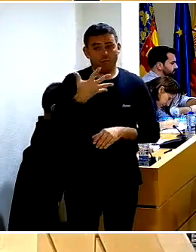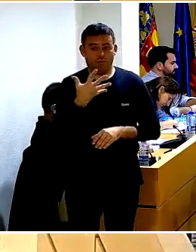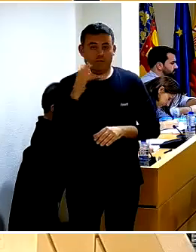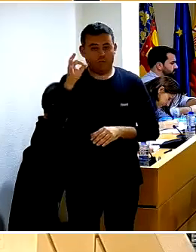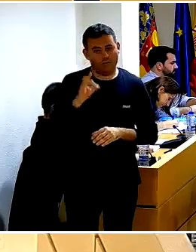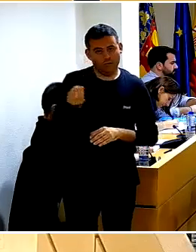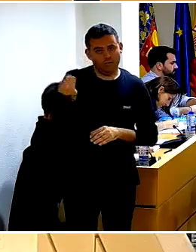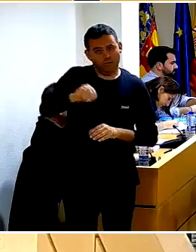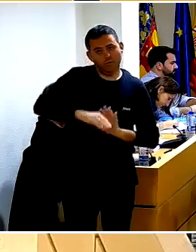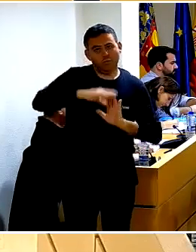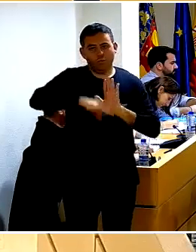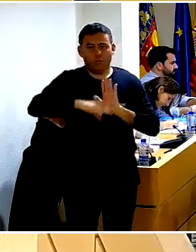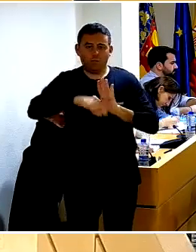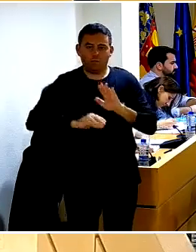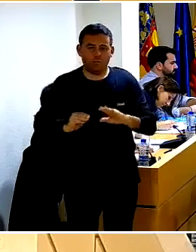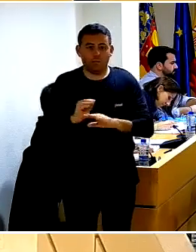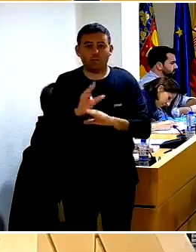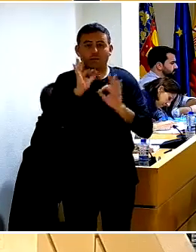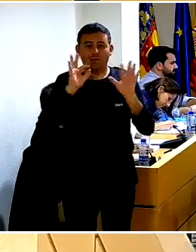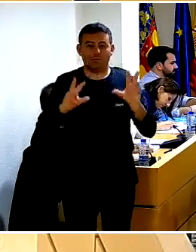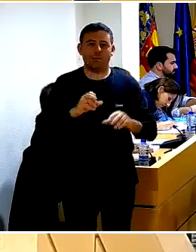programes de majors i benestar social.